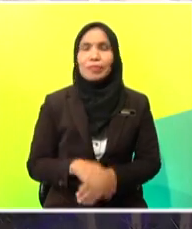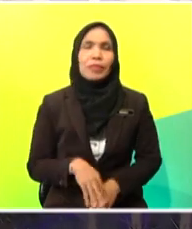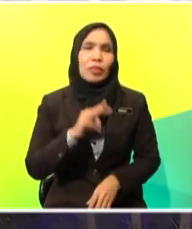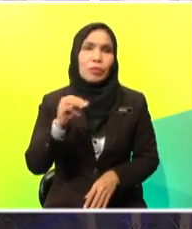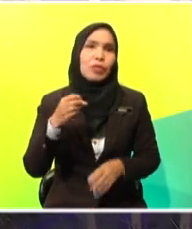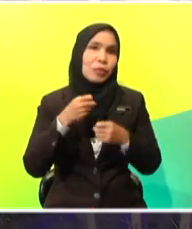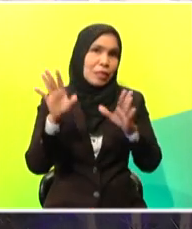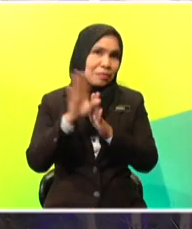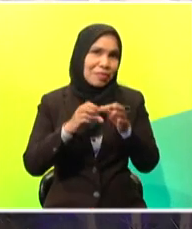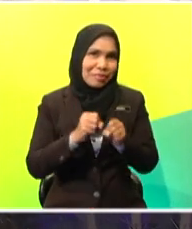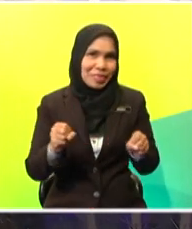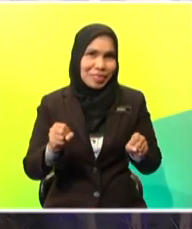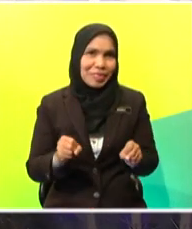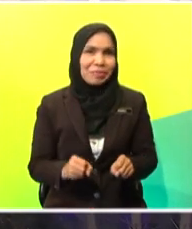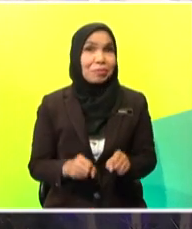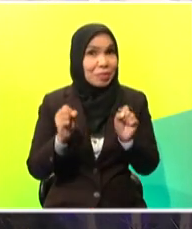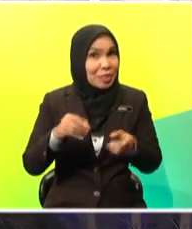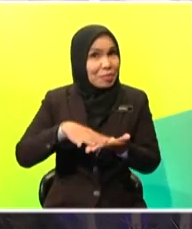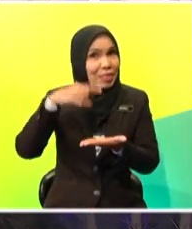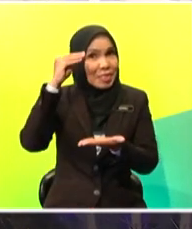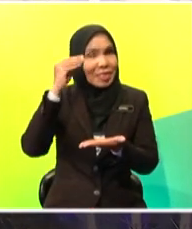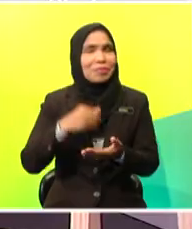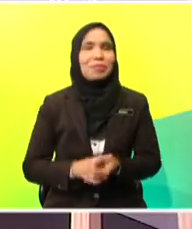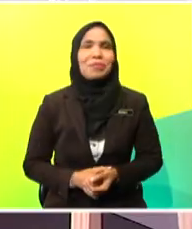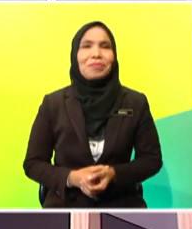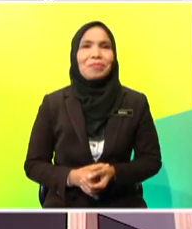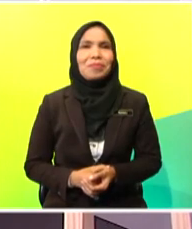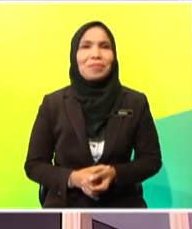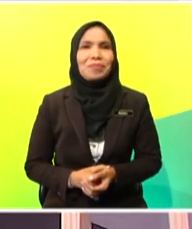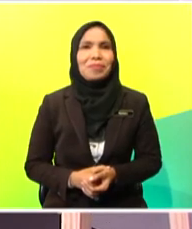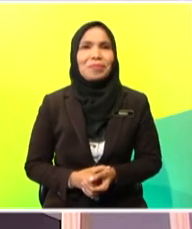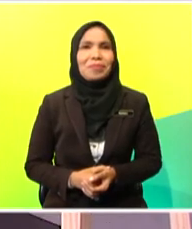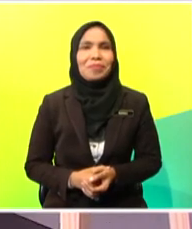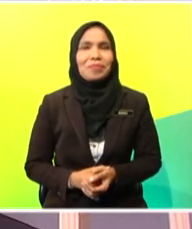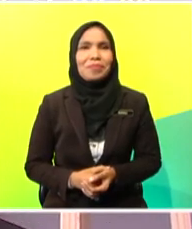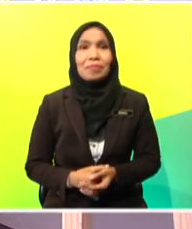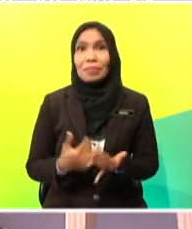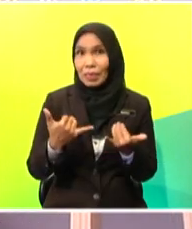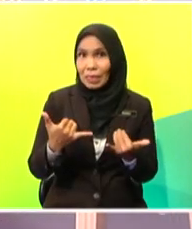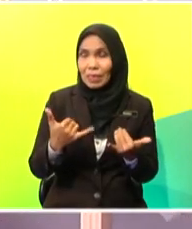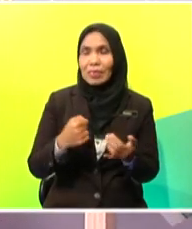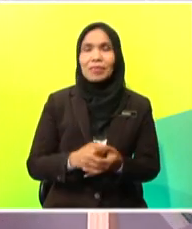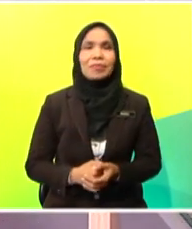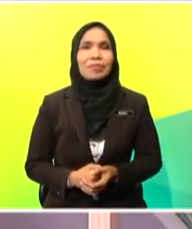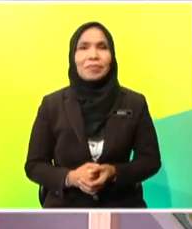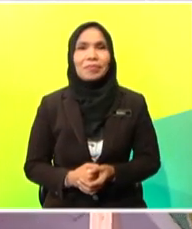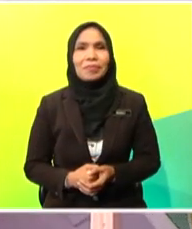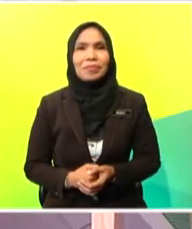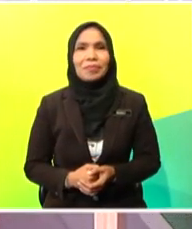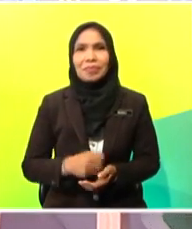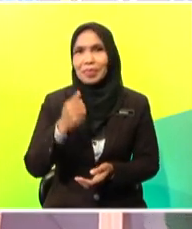kita C Oke boleh kita terus karaoke kite nak teruskan dengan huruf abc dekat tangan Ceko ada